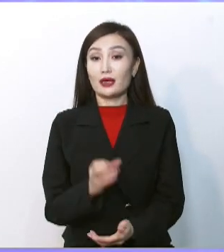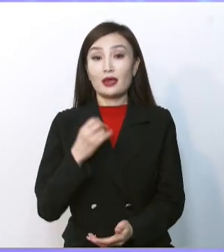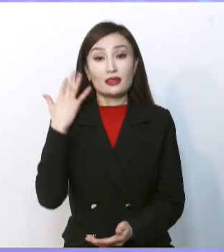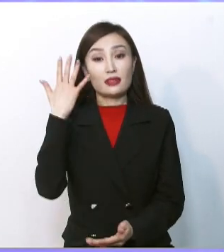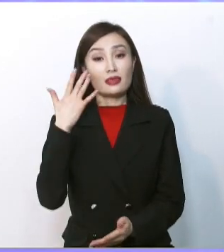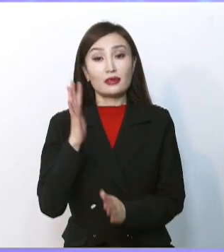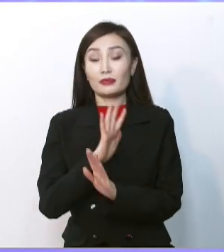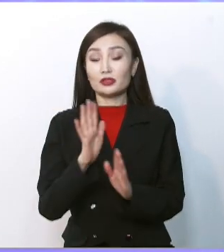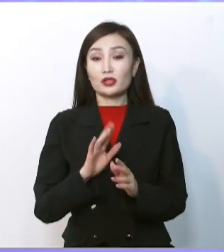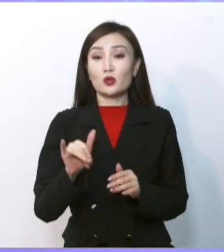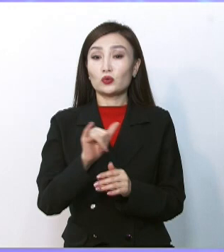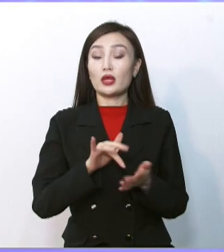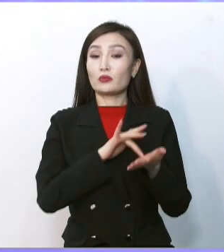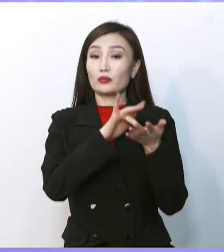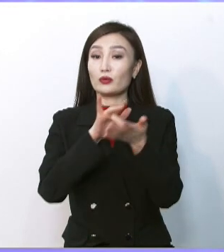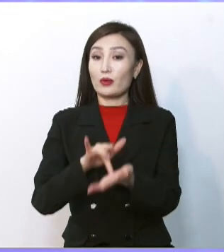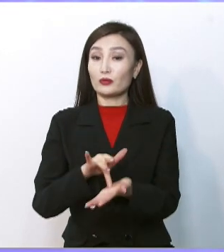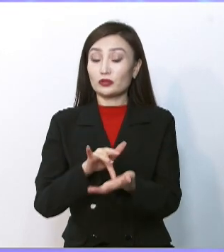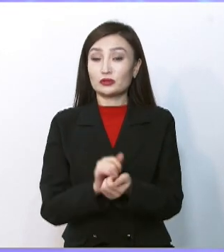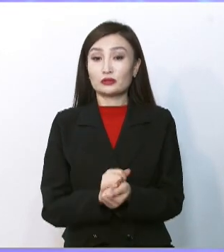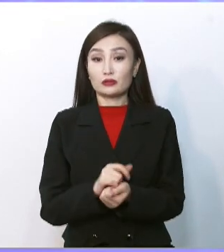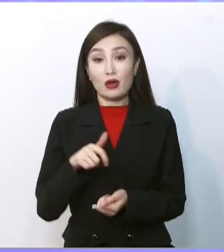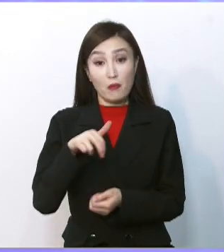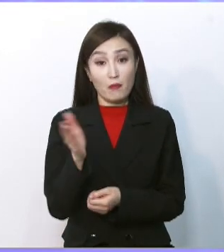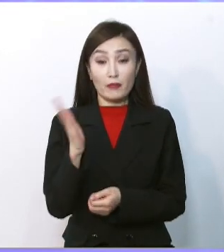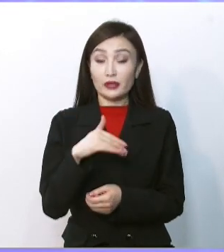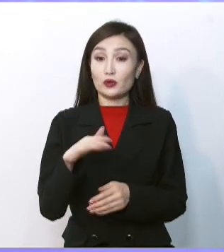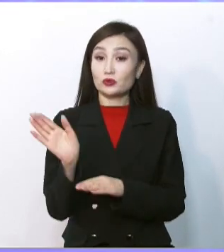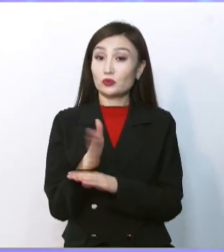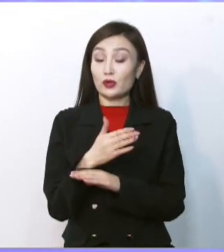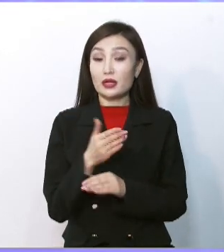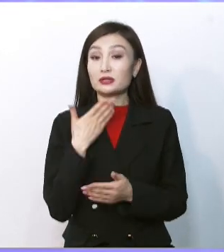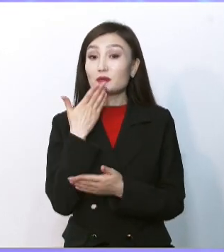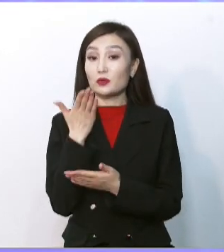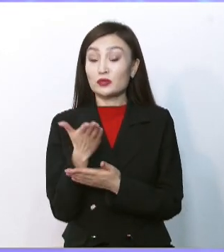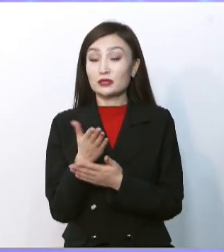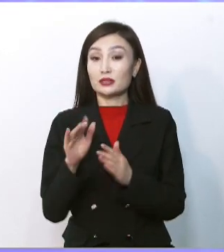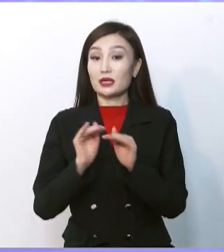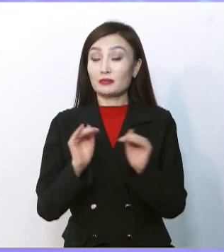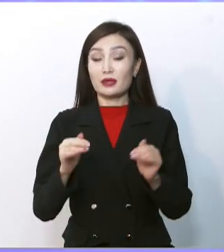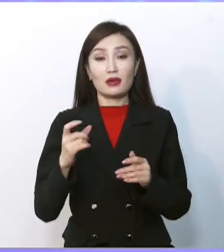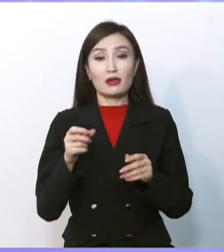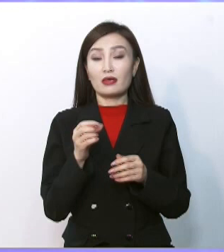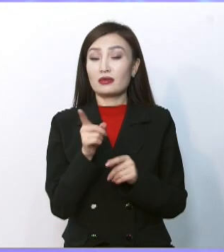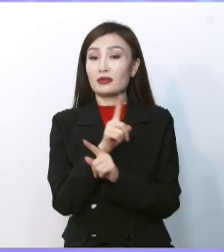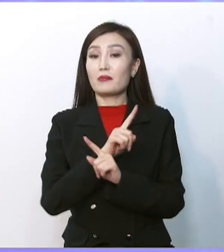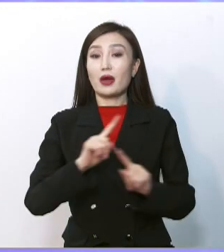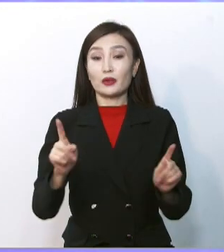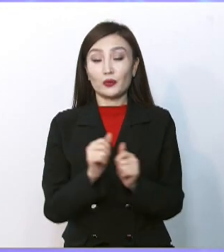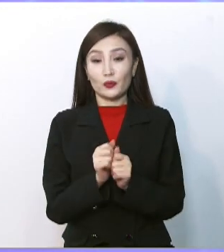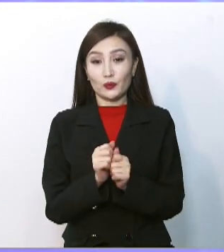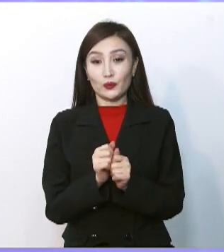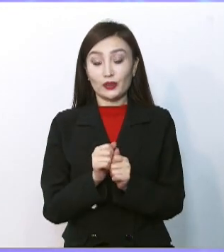мечтал куда-нибудь попутешествовать. «Пойдешь гулять?» – спросят его ребята. «Не пойду», – глухо отзывается